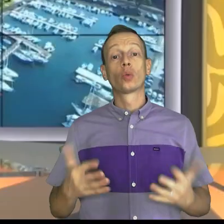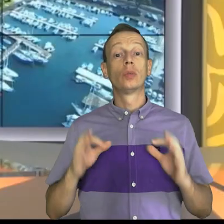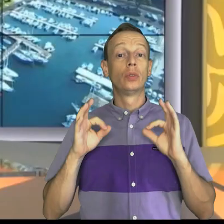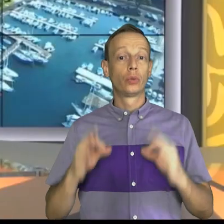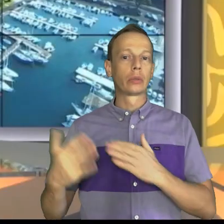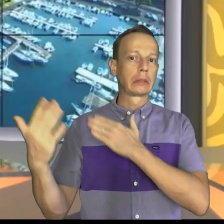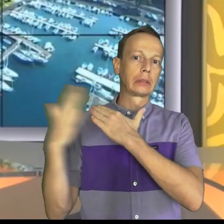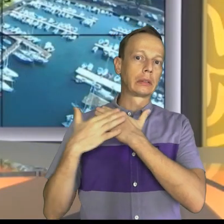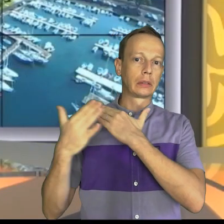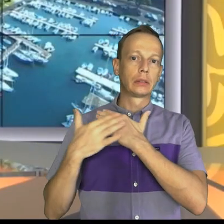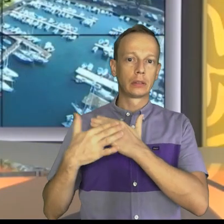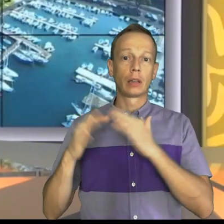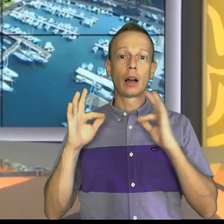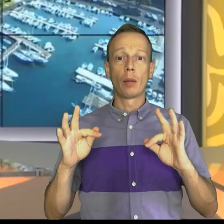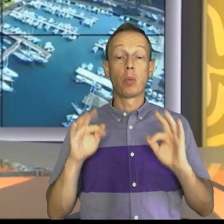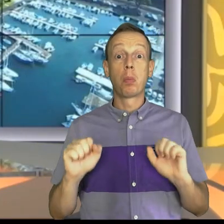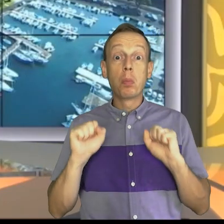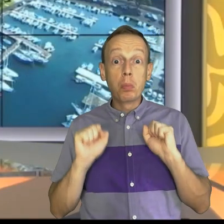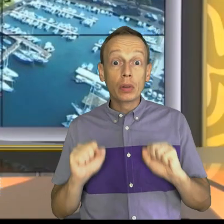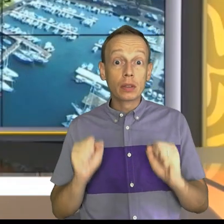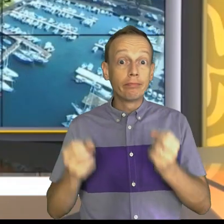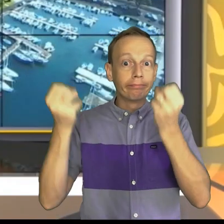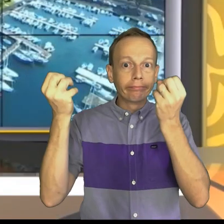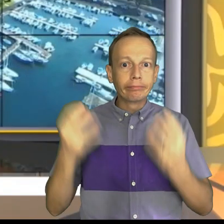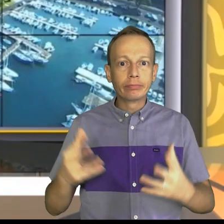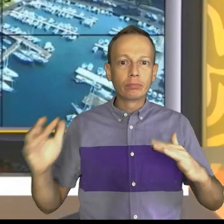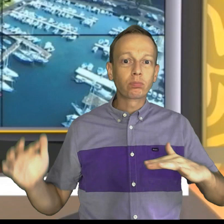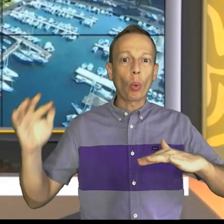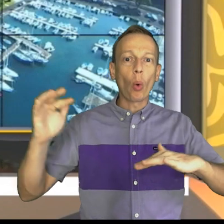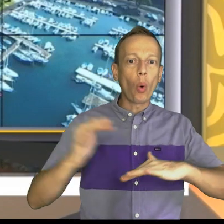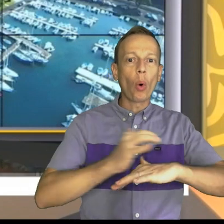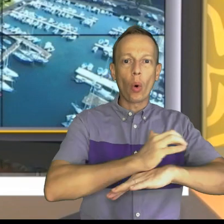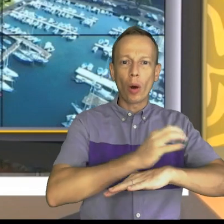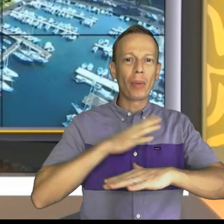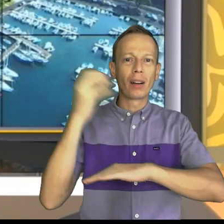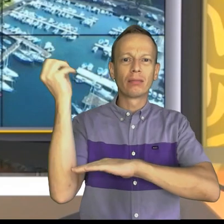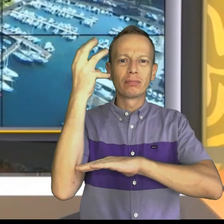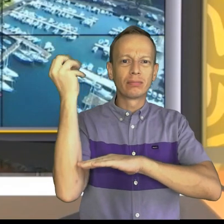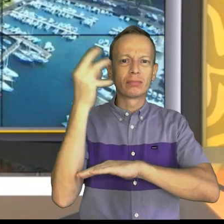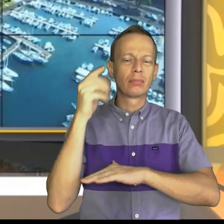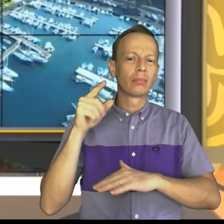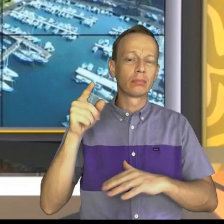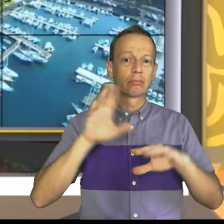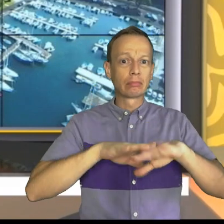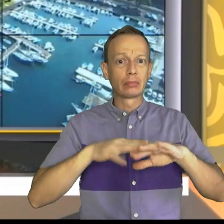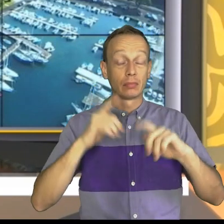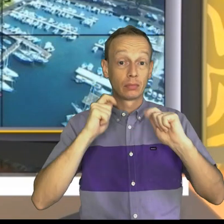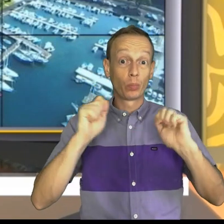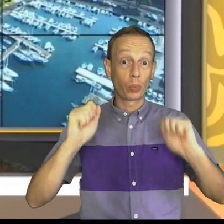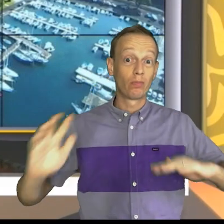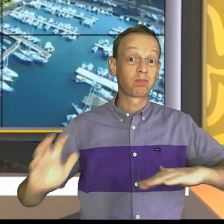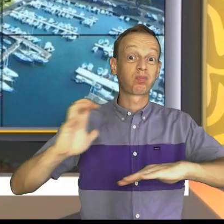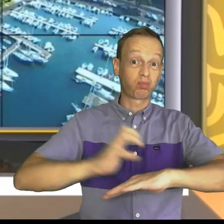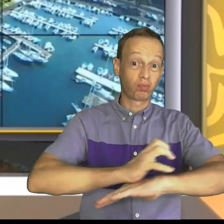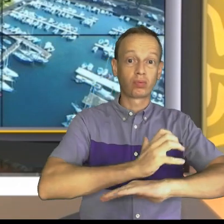Aujourd'hui, on a été aversé d'une possible arrivée suite à un déclenchement de nos cylindres d'alerte de tsunami